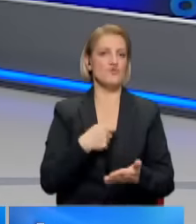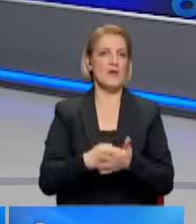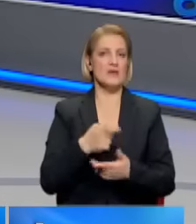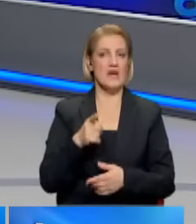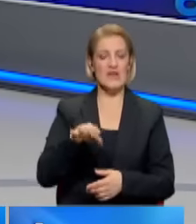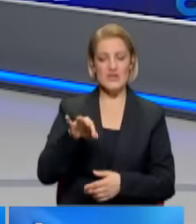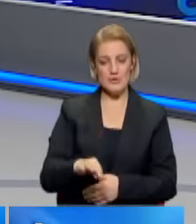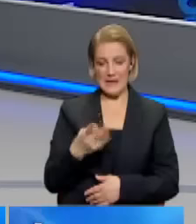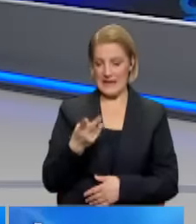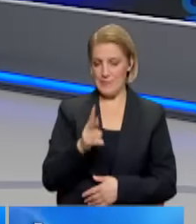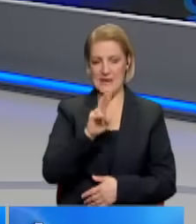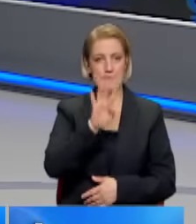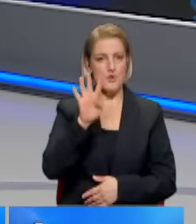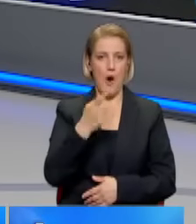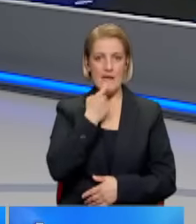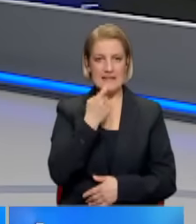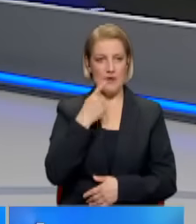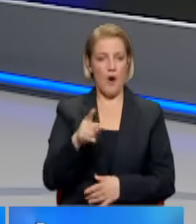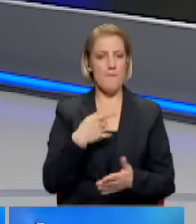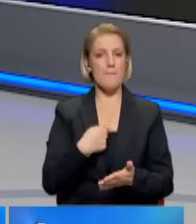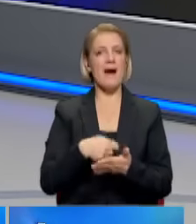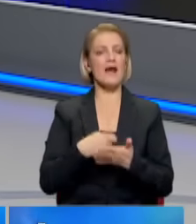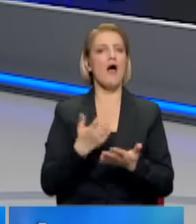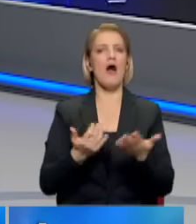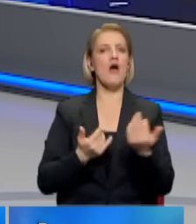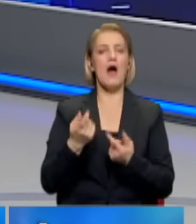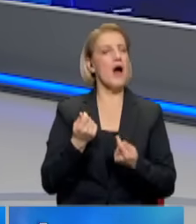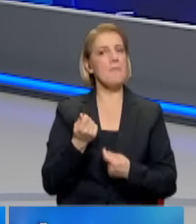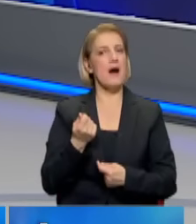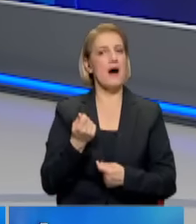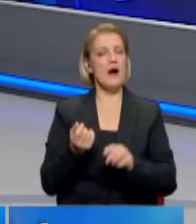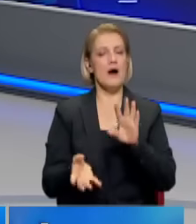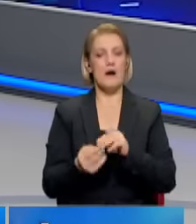Şimdi peki 2024 yılında o market alışverişi ne kadar tutuyor?